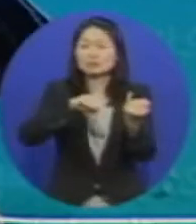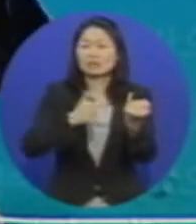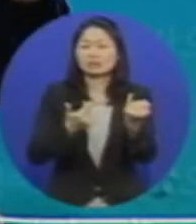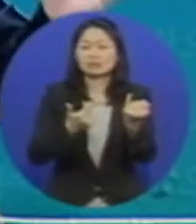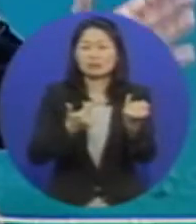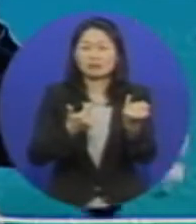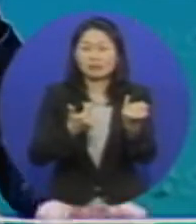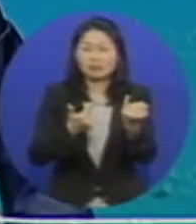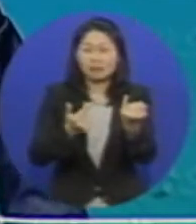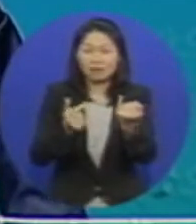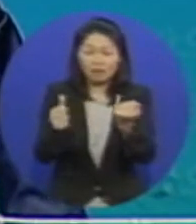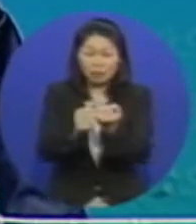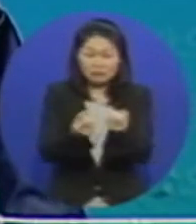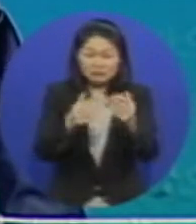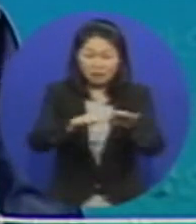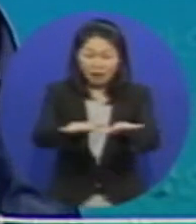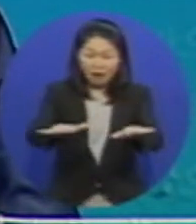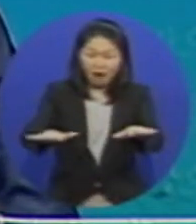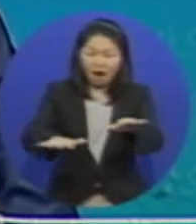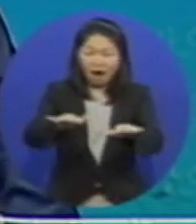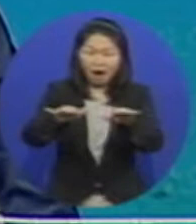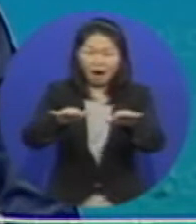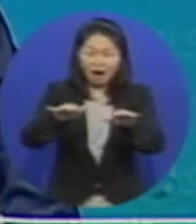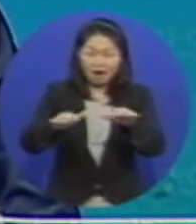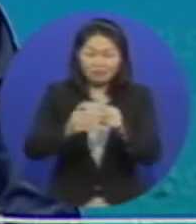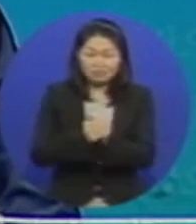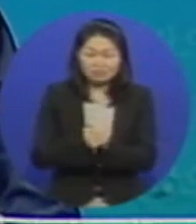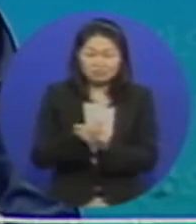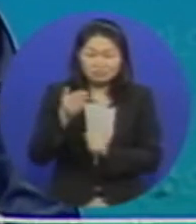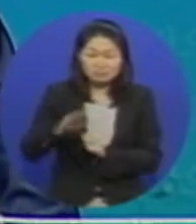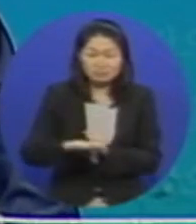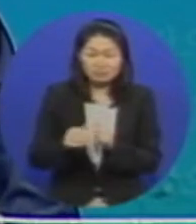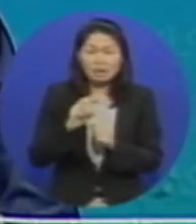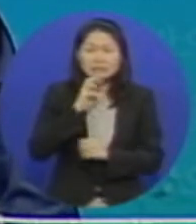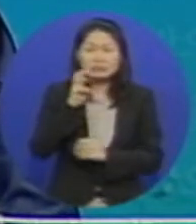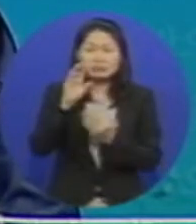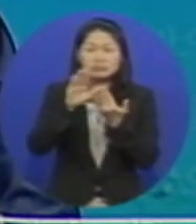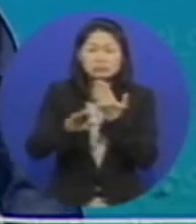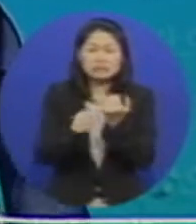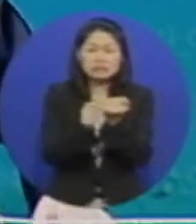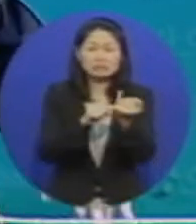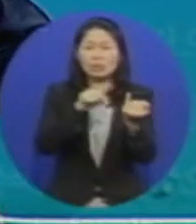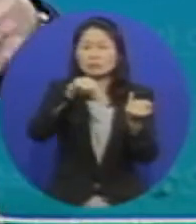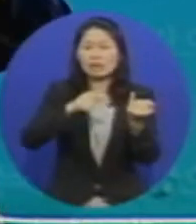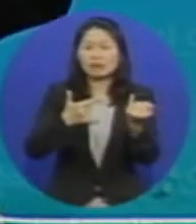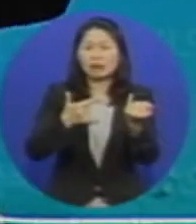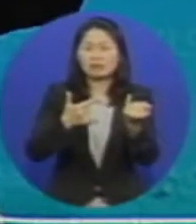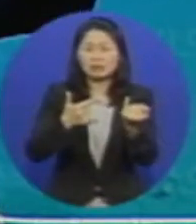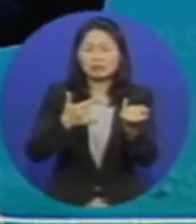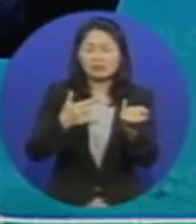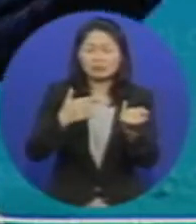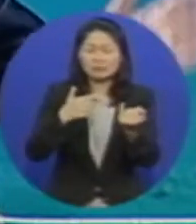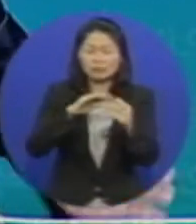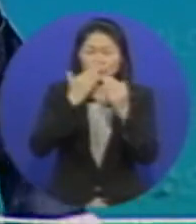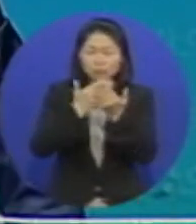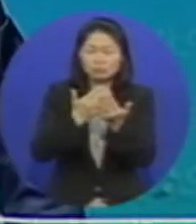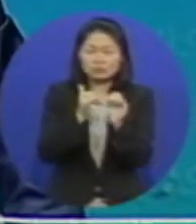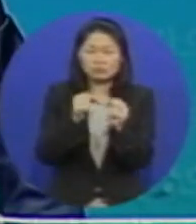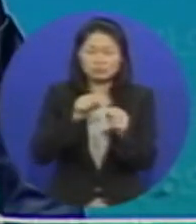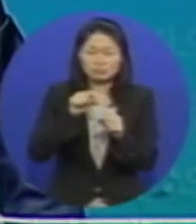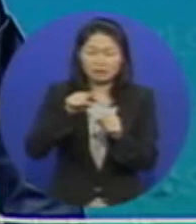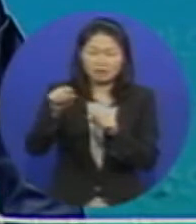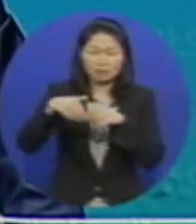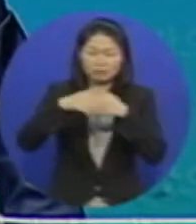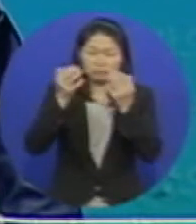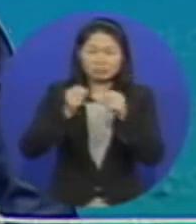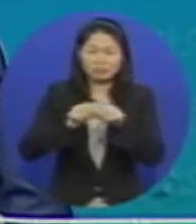출렁거리게 되겠죠 한 30분이 지나도 신부가 안오니까 가격들이 1 2 그냥 다